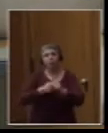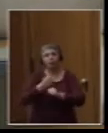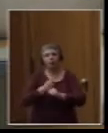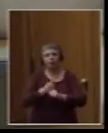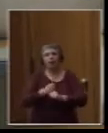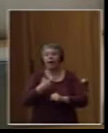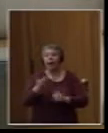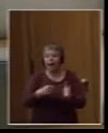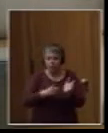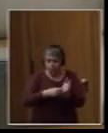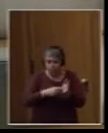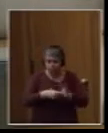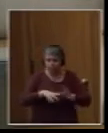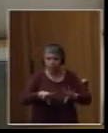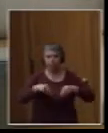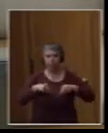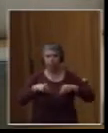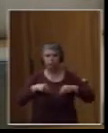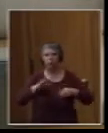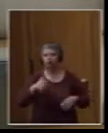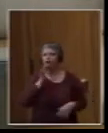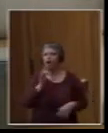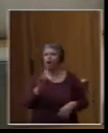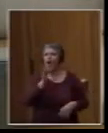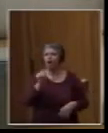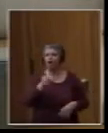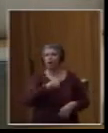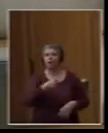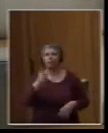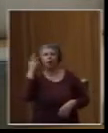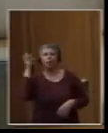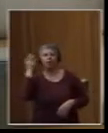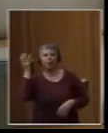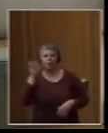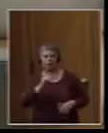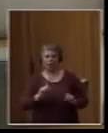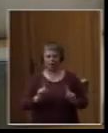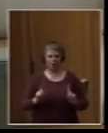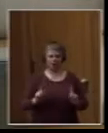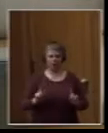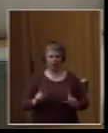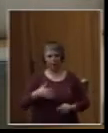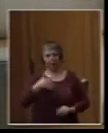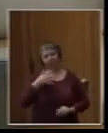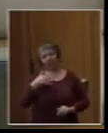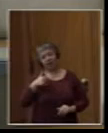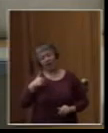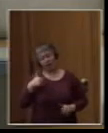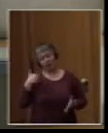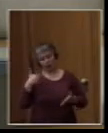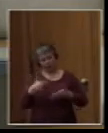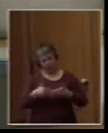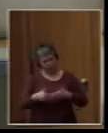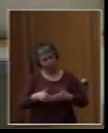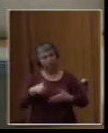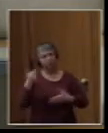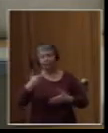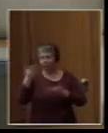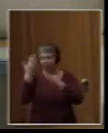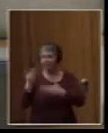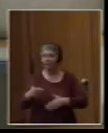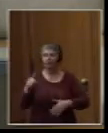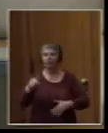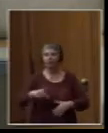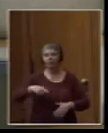θεωρητική προσέγγιση. Κάτω από αυτό το πρίσμα, χαιρετίζω τις εργασίες της ημερίδας με την ευχή και με την ελπίδα